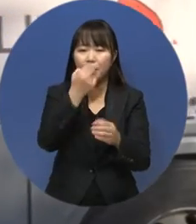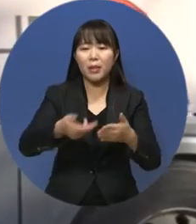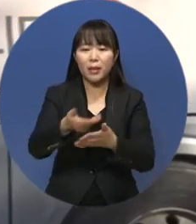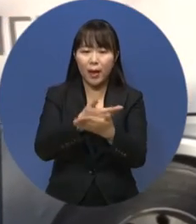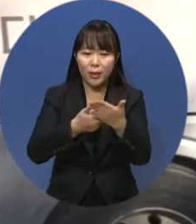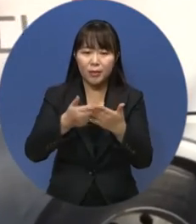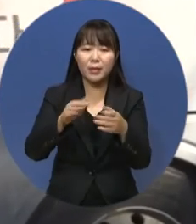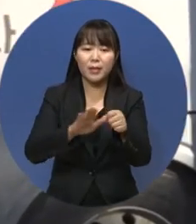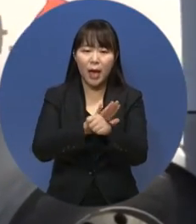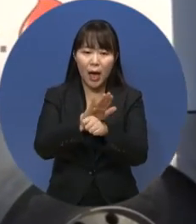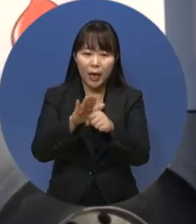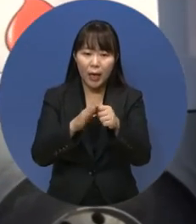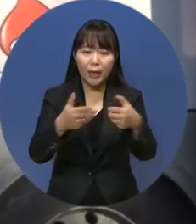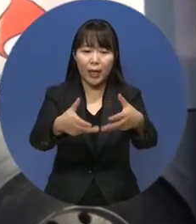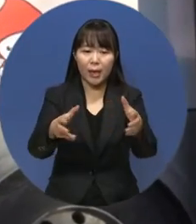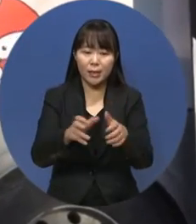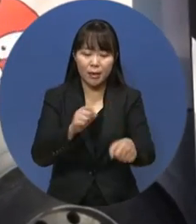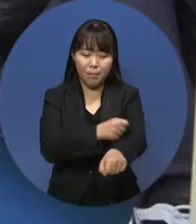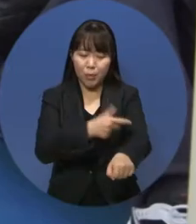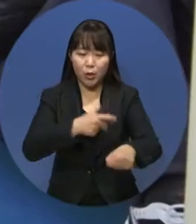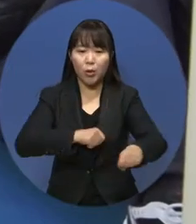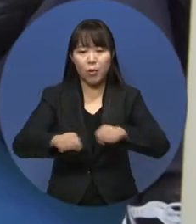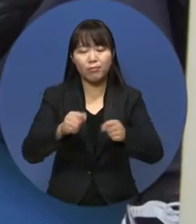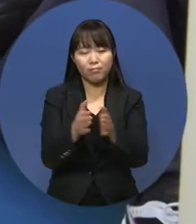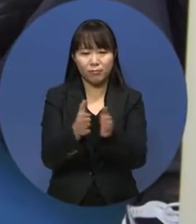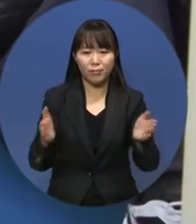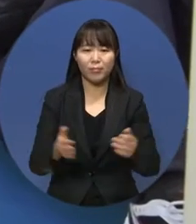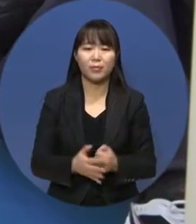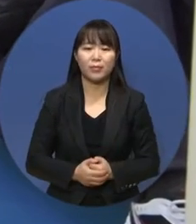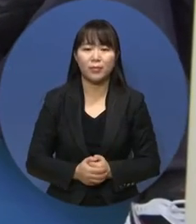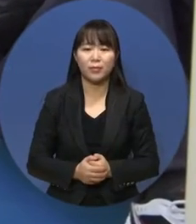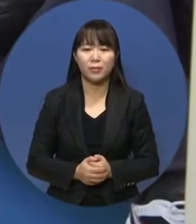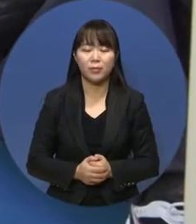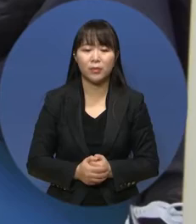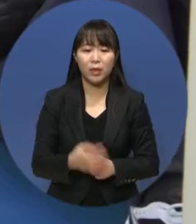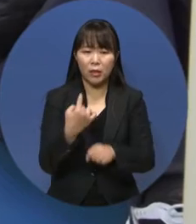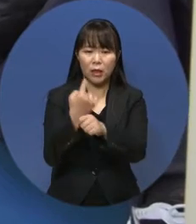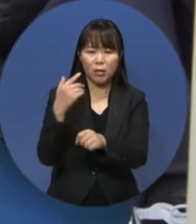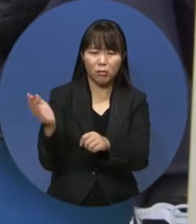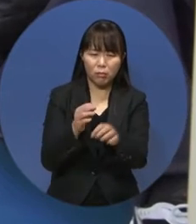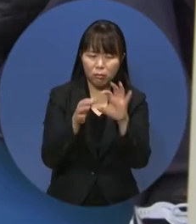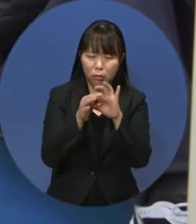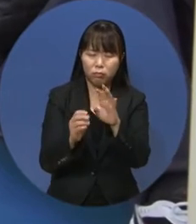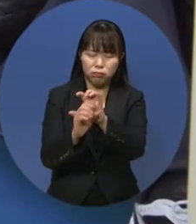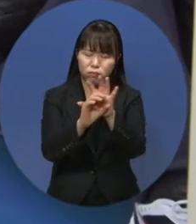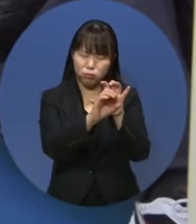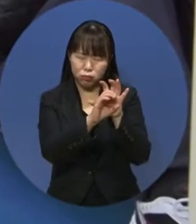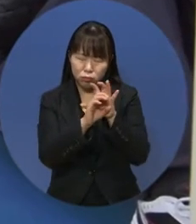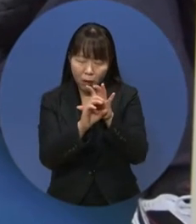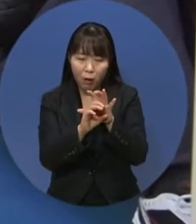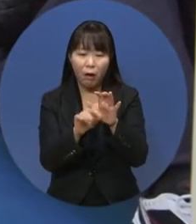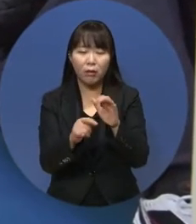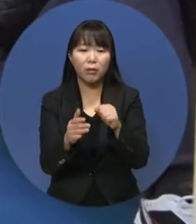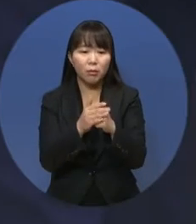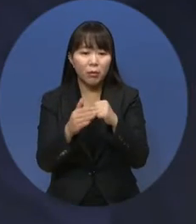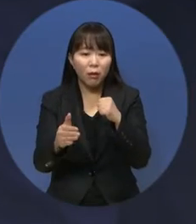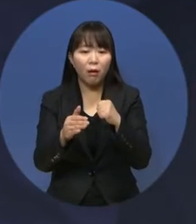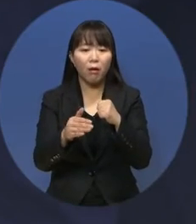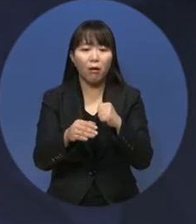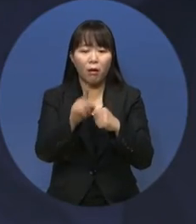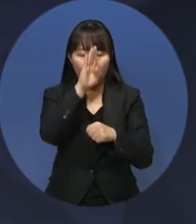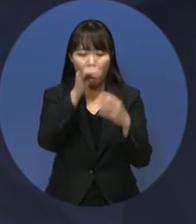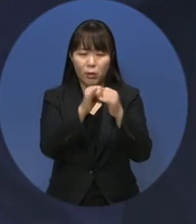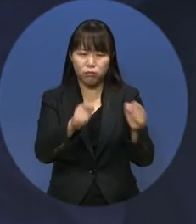사랑의 단체 헌혈운동 을 실시했습니다 지난해 부터 지속되는 코로나 을구 상황으로 환자